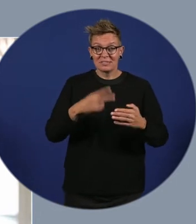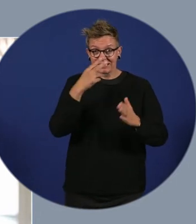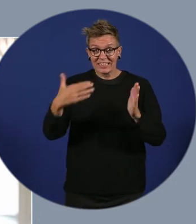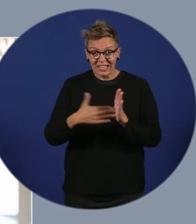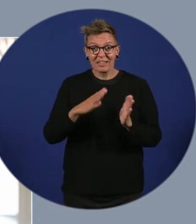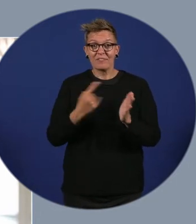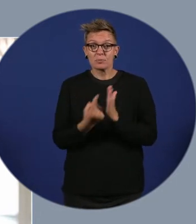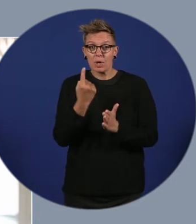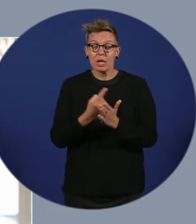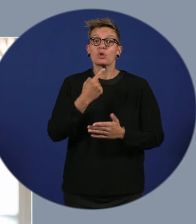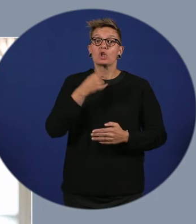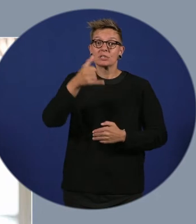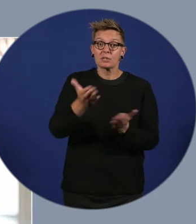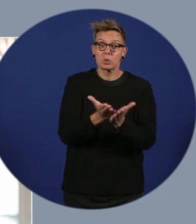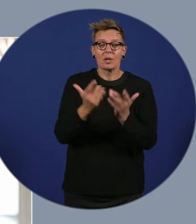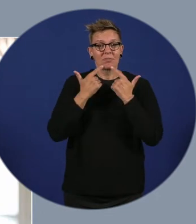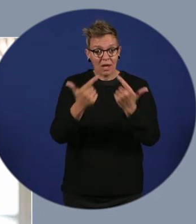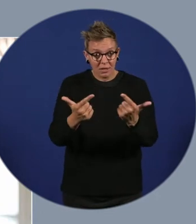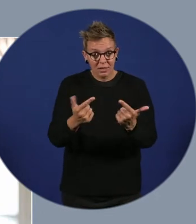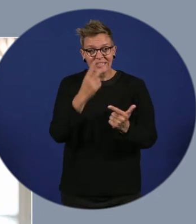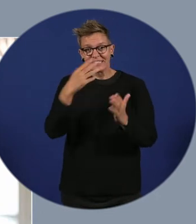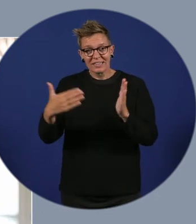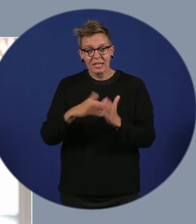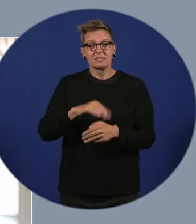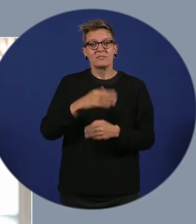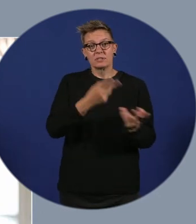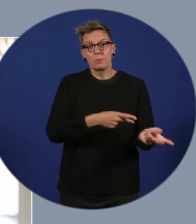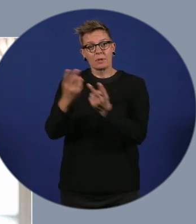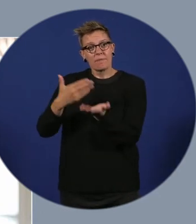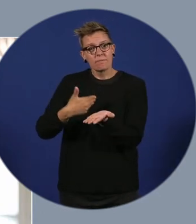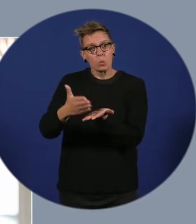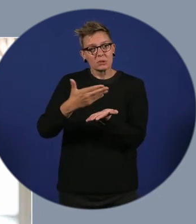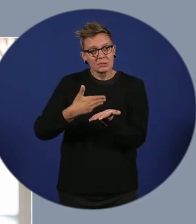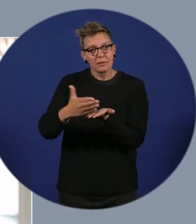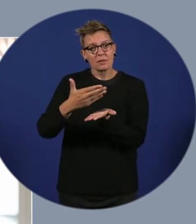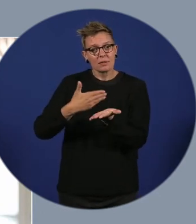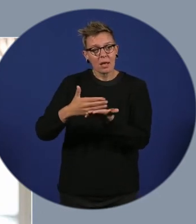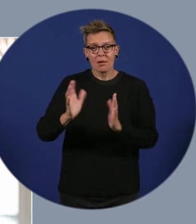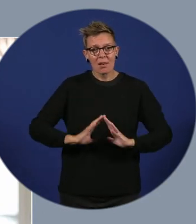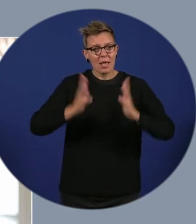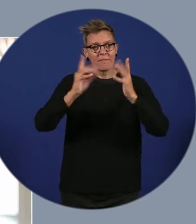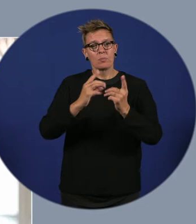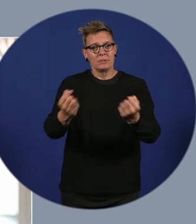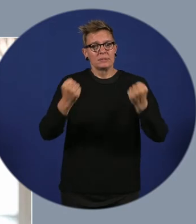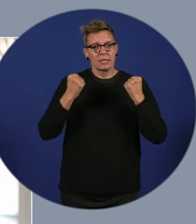tack! För att ni får Sveriges demokrati att fortsätta växa, leva och